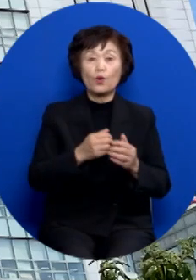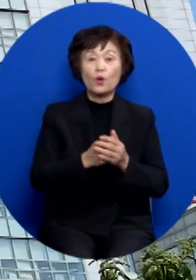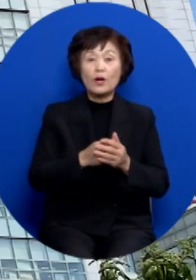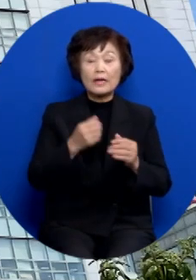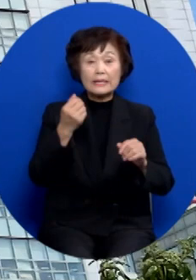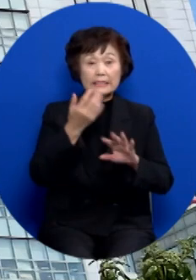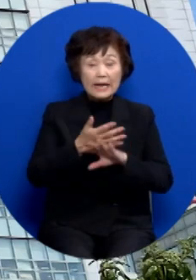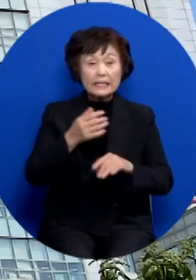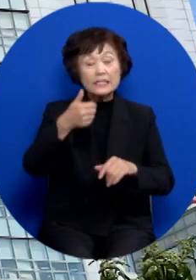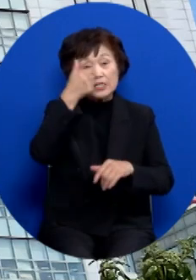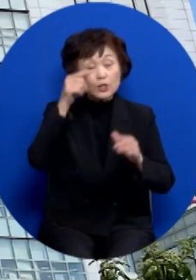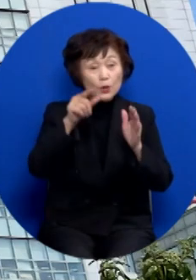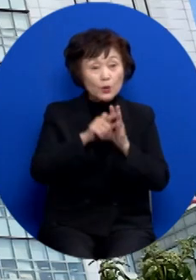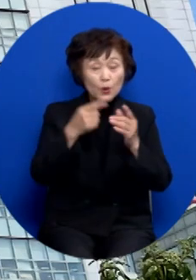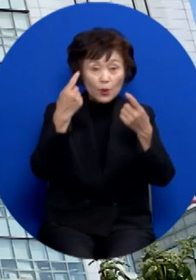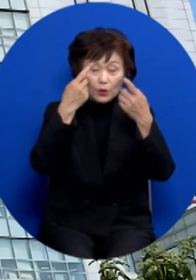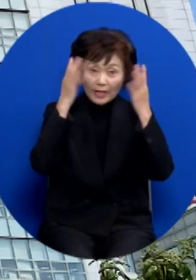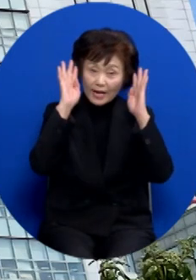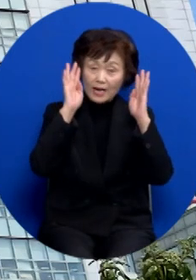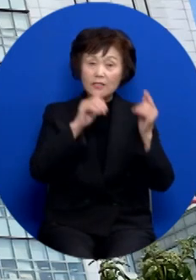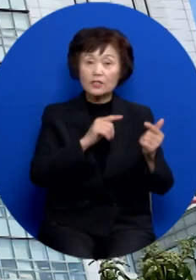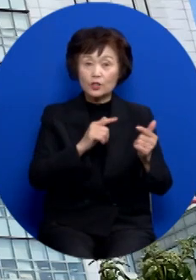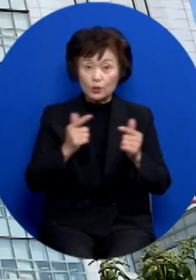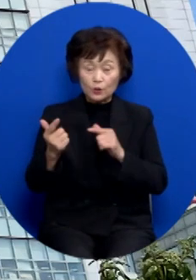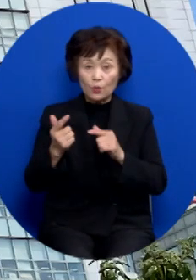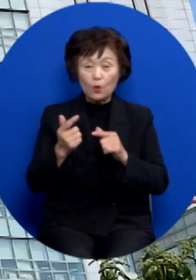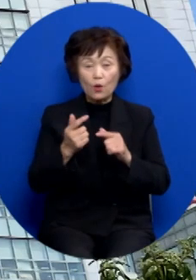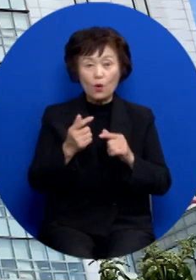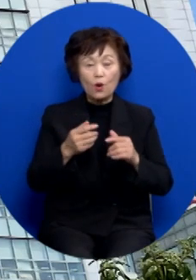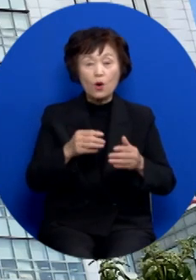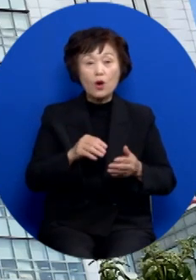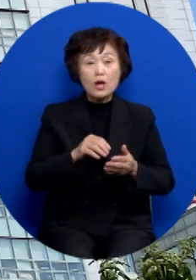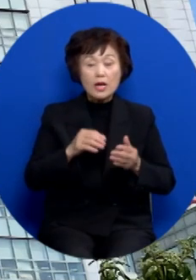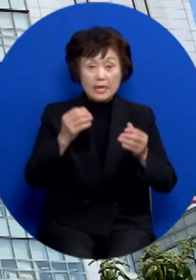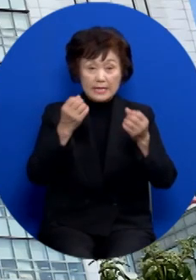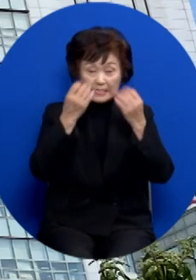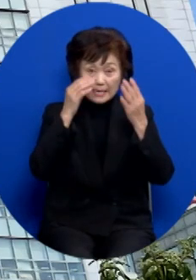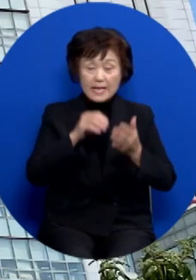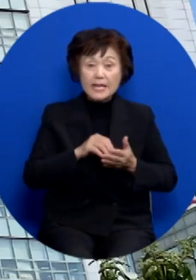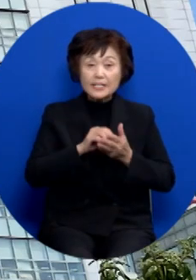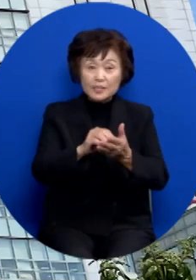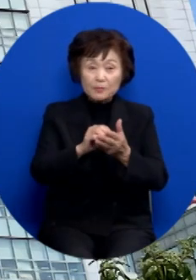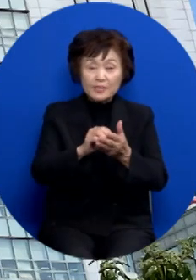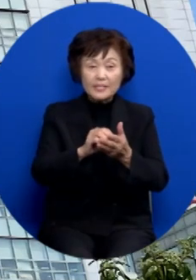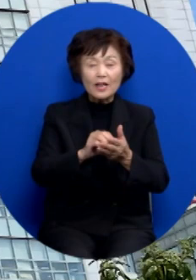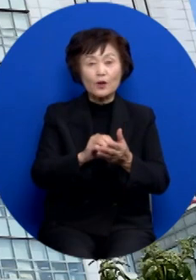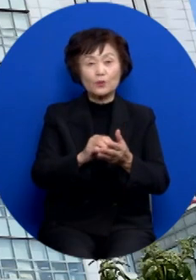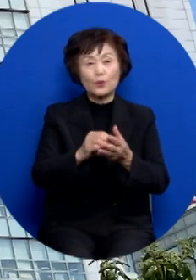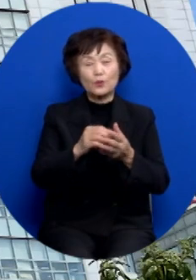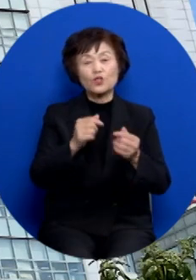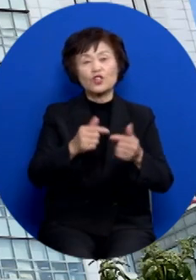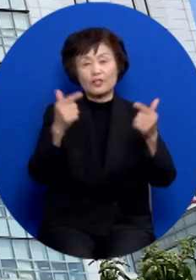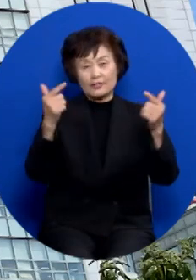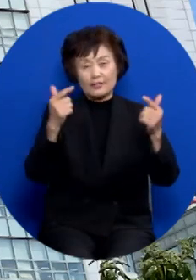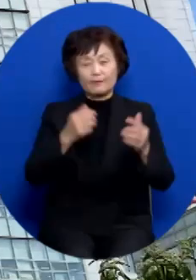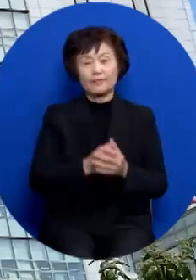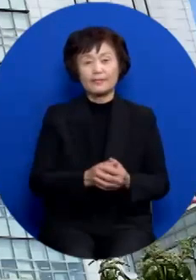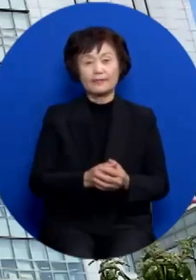에빌 크리스천 대학교 등 많은 기독교 대학이 높은 신입생 등록률을 기록한 것으로 나타났습니다.